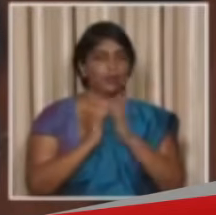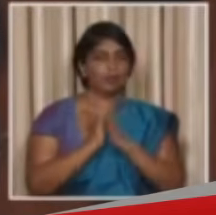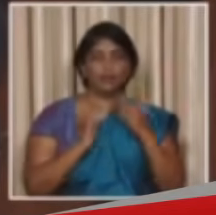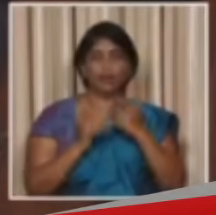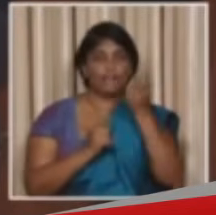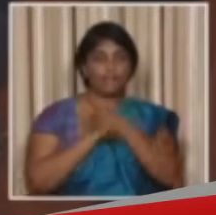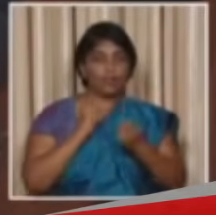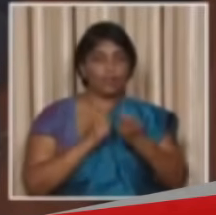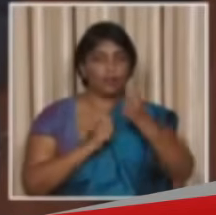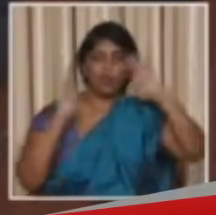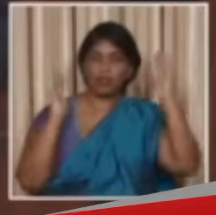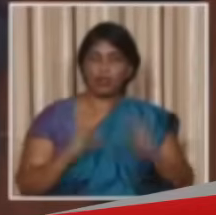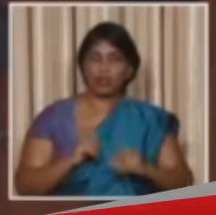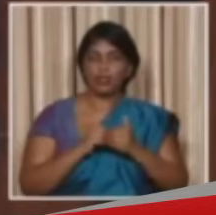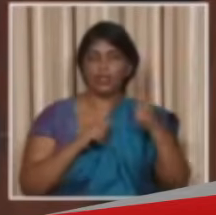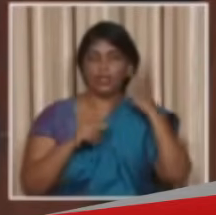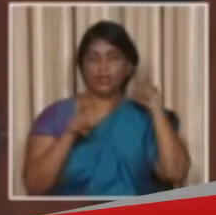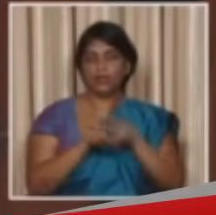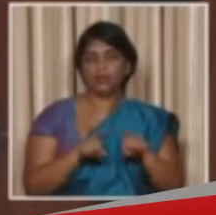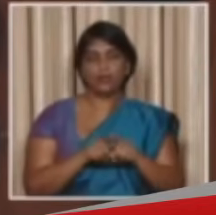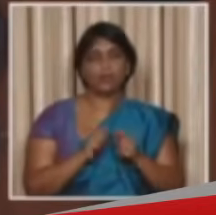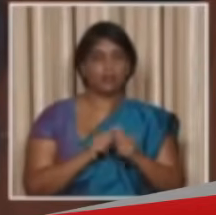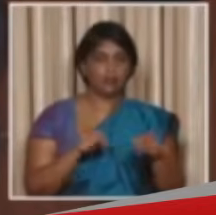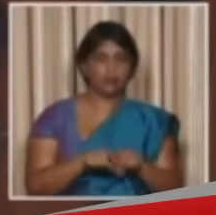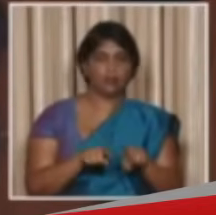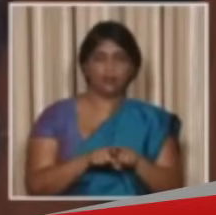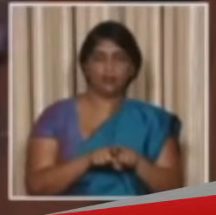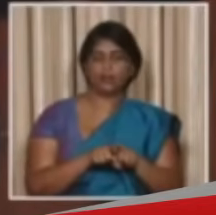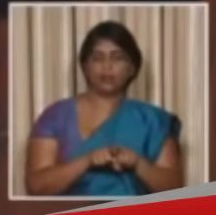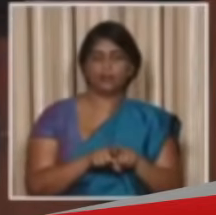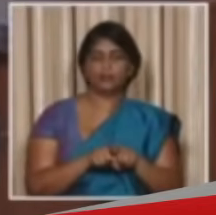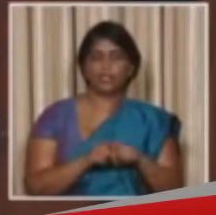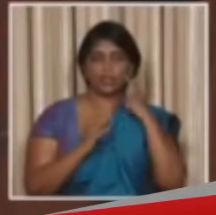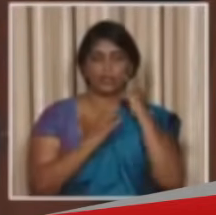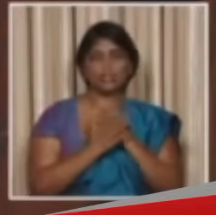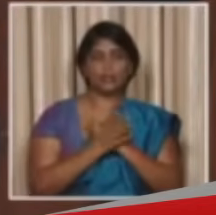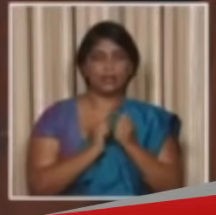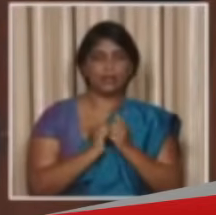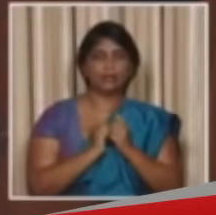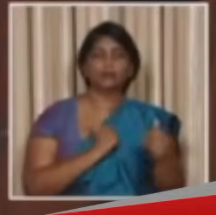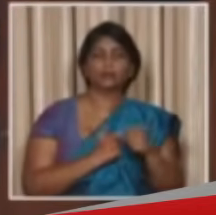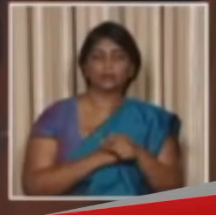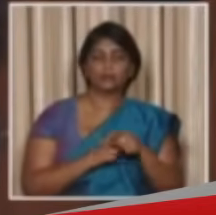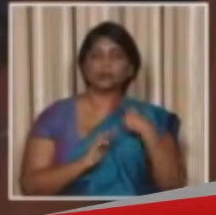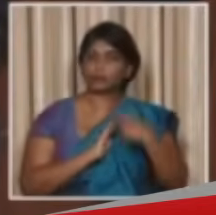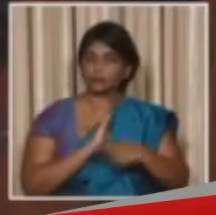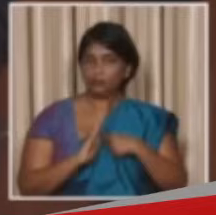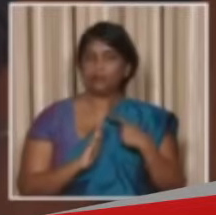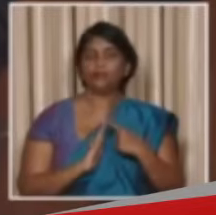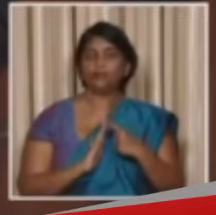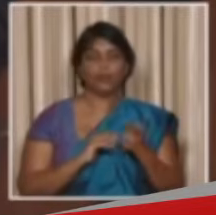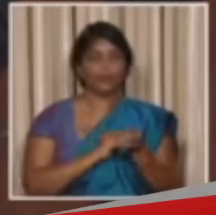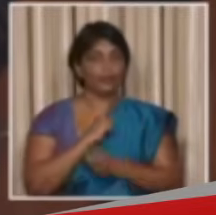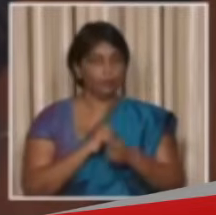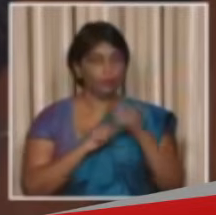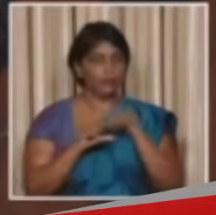ස්ථාවර මිලක් වී වලට දෙන්න බෑ. අමතුමත් කියන අපිට වී ගන්න සල්ලි නෑ. සාධාරණ ප්‍රශ්නයක්. හැබැයි එතකොට ලංකාවේ ගොවීන්ට වී ගන්න විදියක්